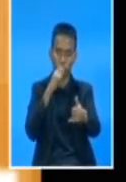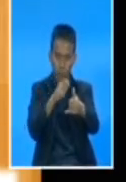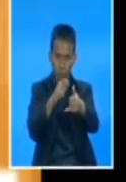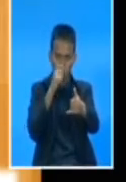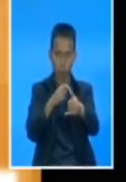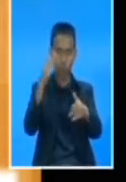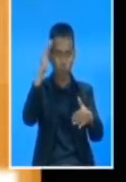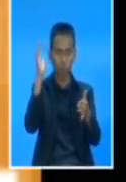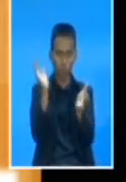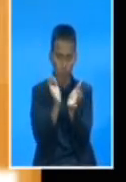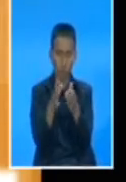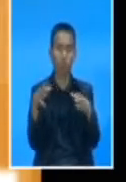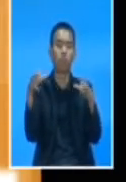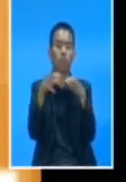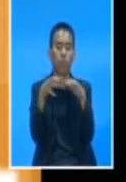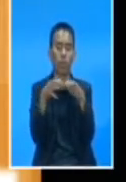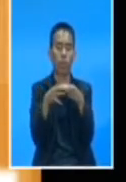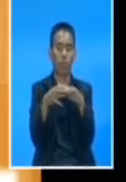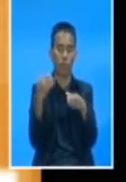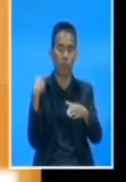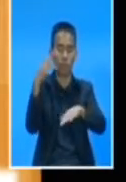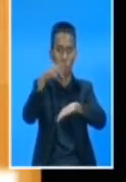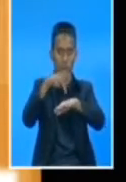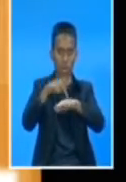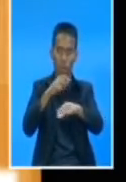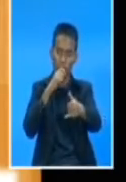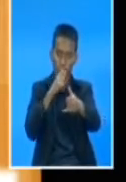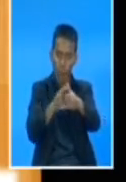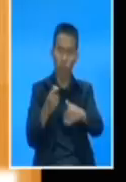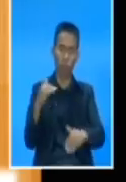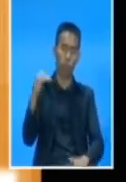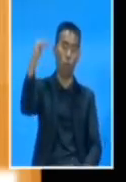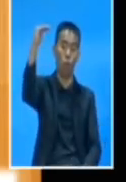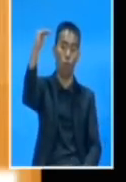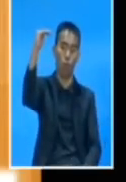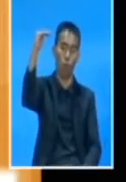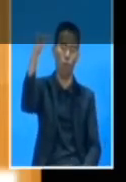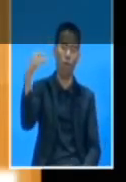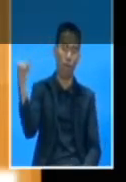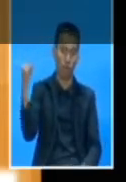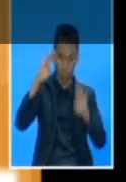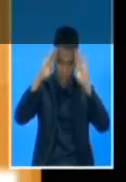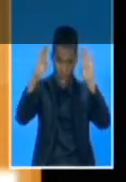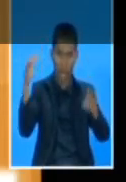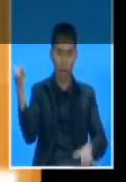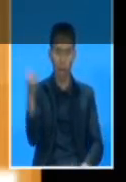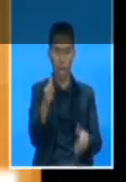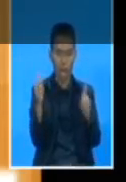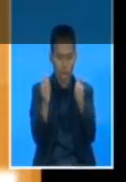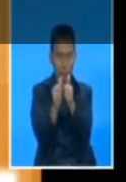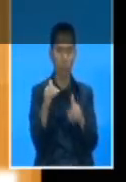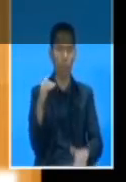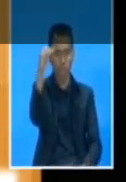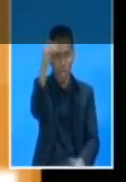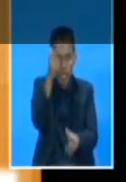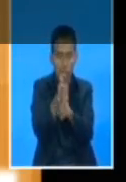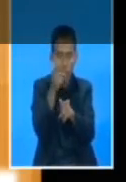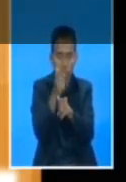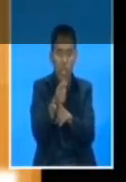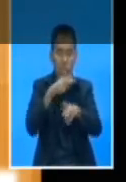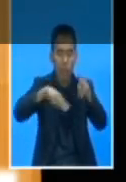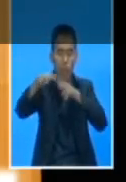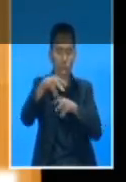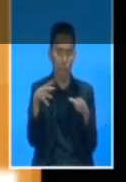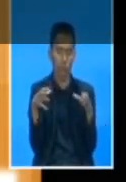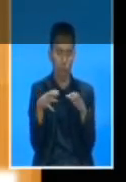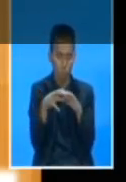ะพนักงานสอบสวนต้องมีพนักงานสอบสวนอาวุโสมากำกับมาเป็นพี่เลี้ยง ต้องเป็นทีมง